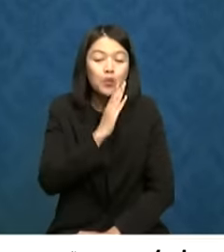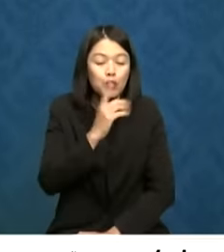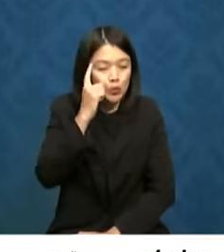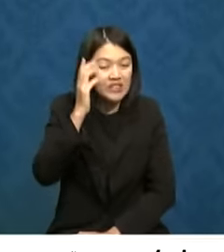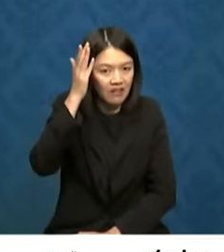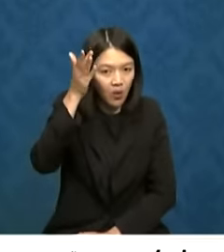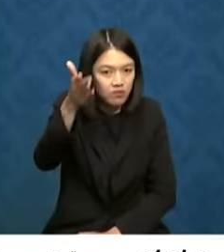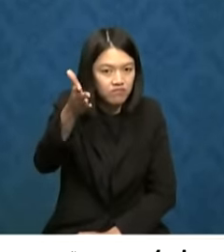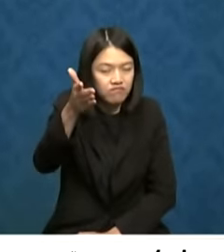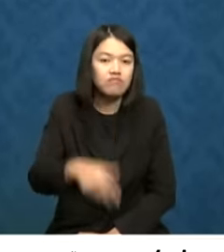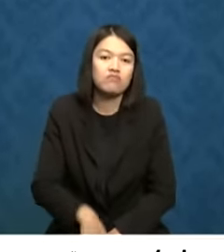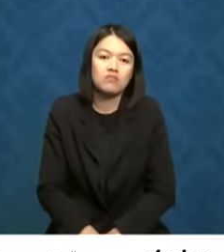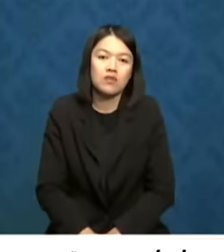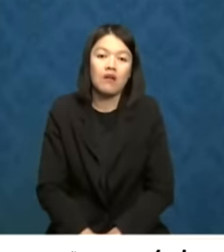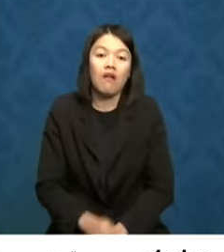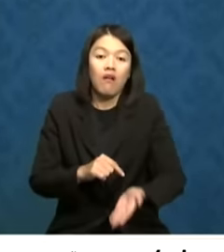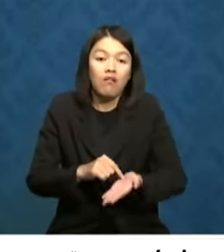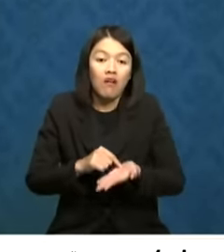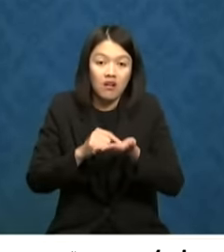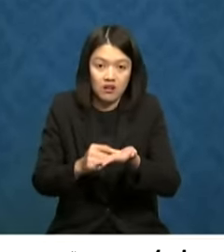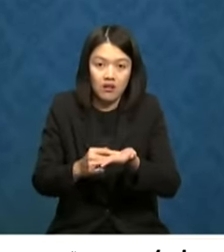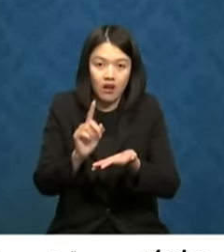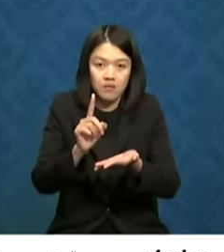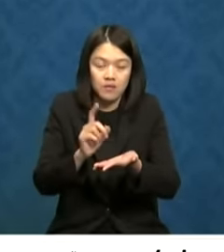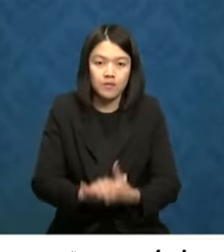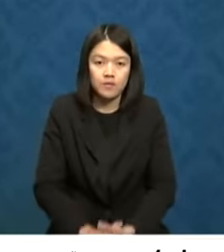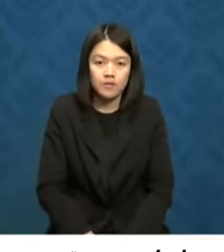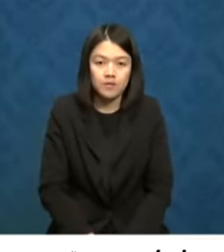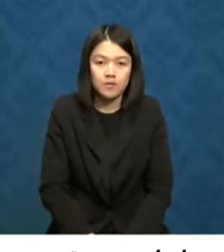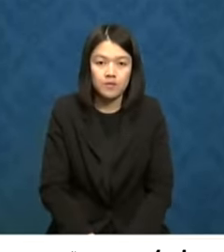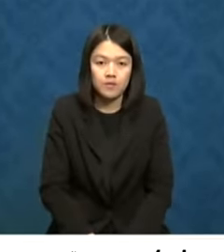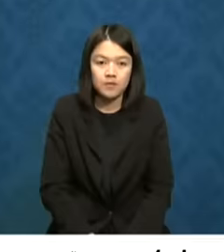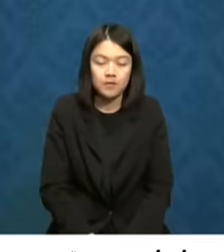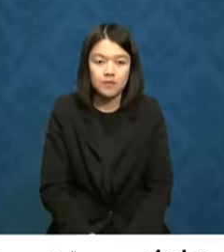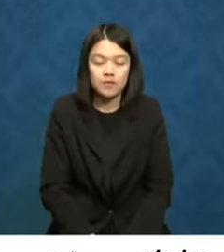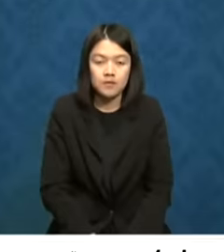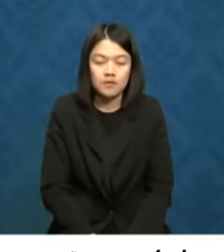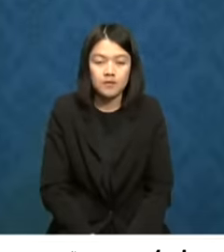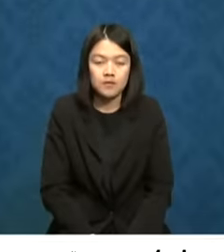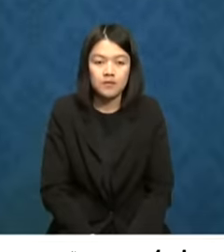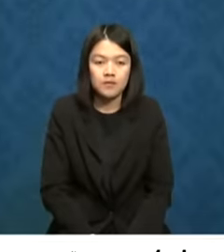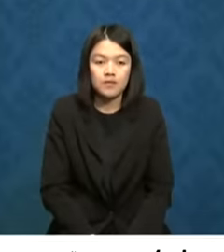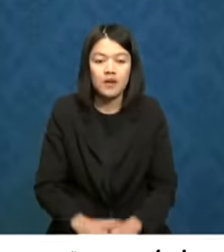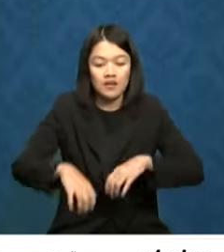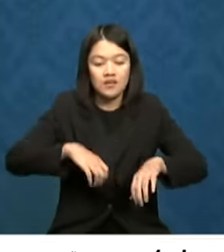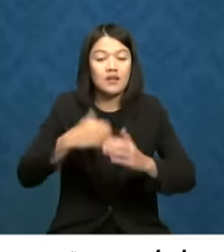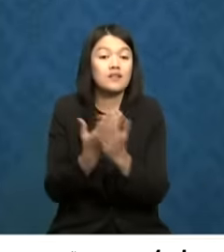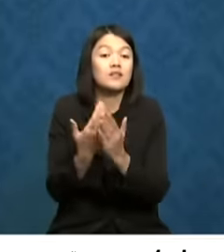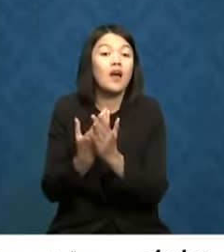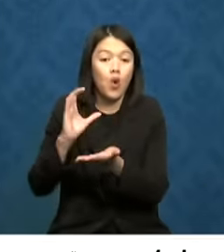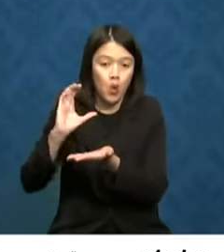อนาคตผมอยากเสนออย่างนี้นะครับว่าการจัดทำงบ